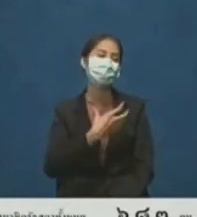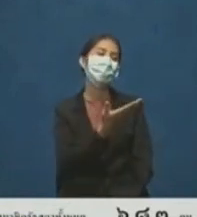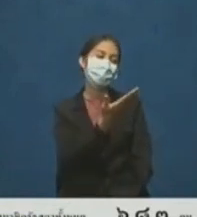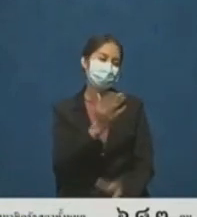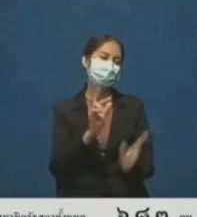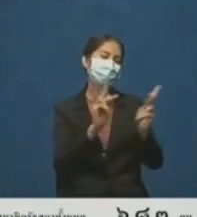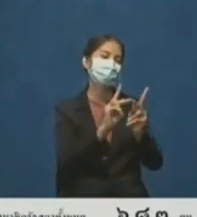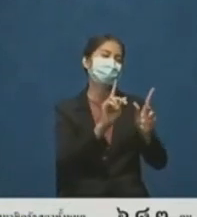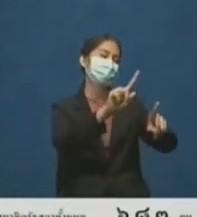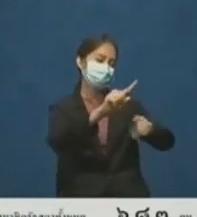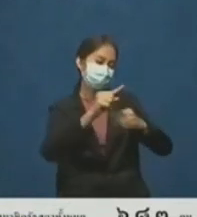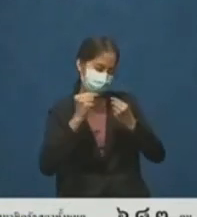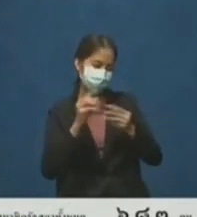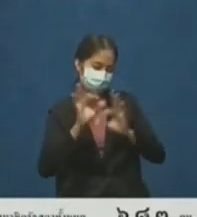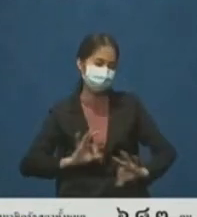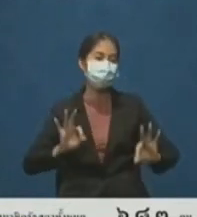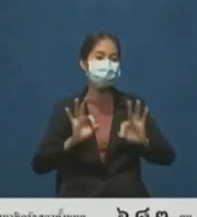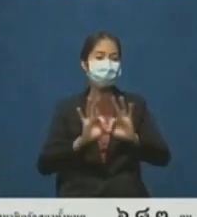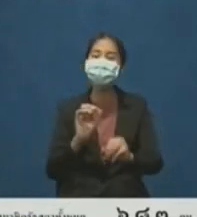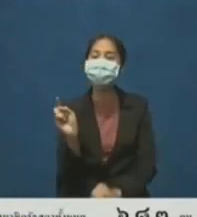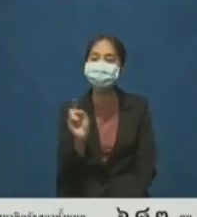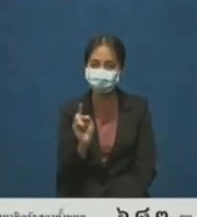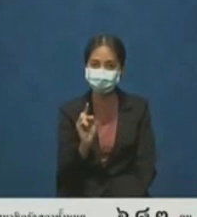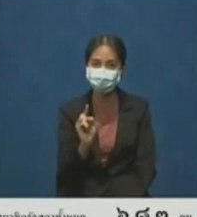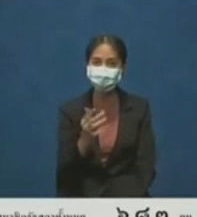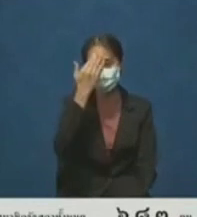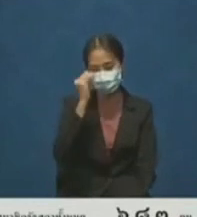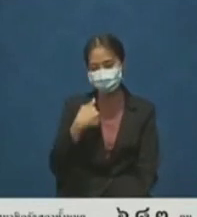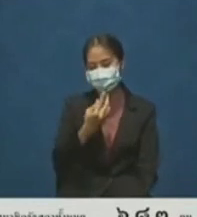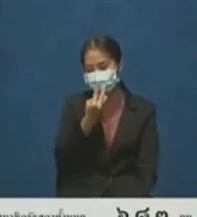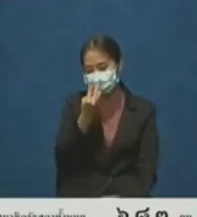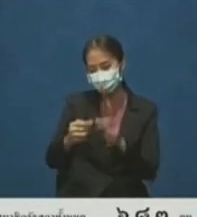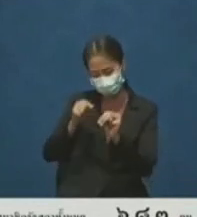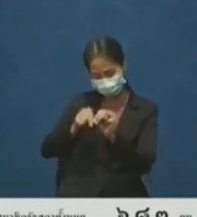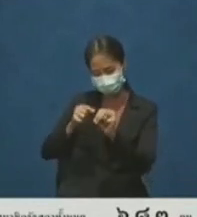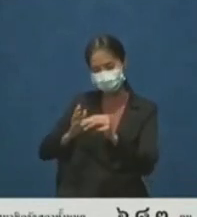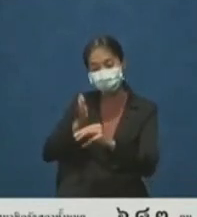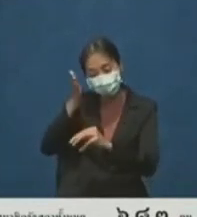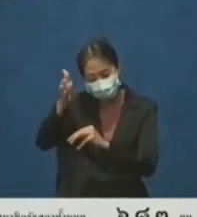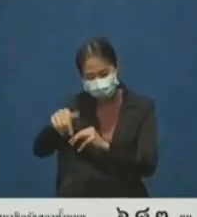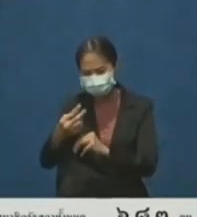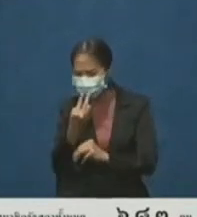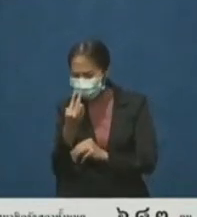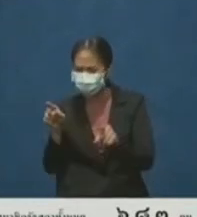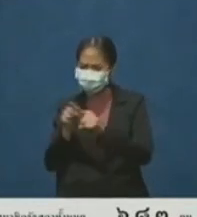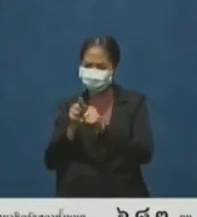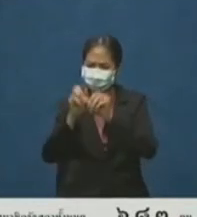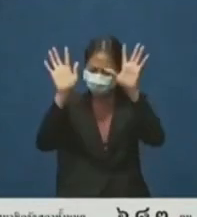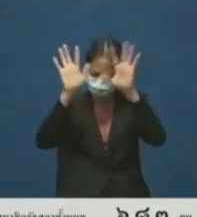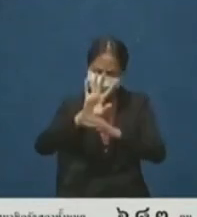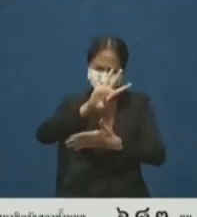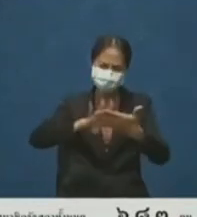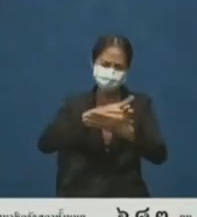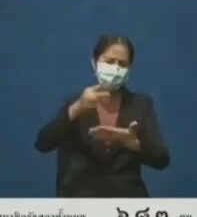ะครับก็อยากให้ทางกรรมาธิการตอบนะครับว่ามีความจำเป็นแค่ไหนเพราะว่าพอไปดูมาตราหลังๆเนี่ยตอบเผื่ออะไรก็ได้นะครับผมรู้สึกว่ามันเป็น